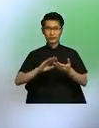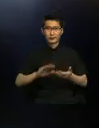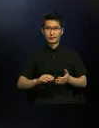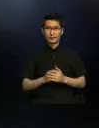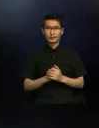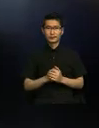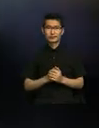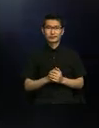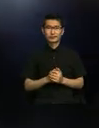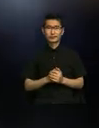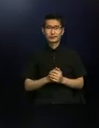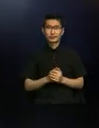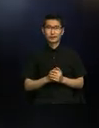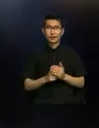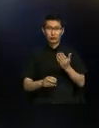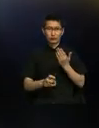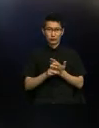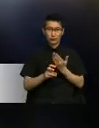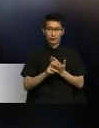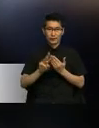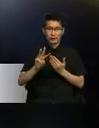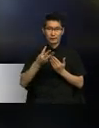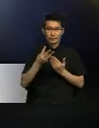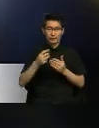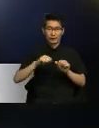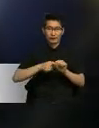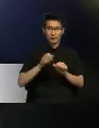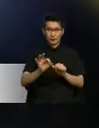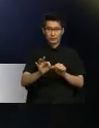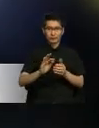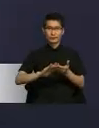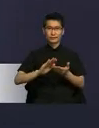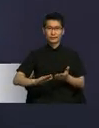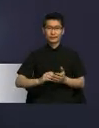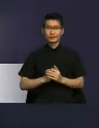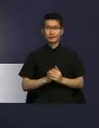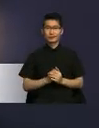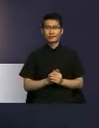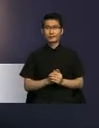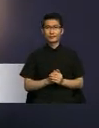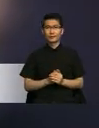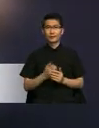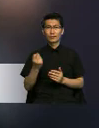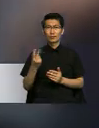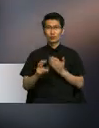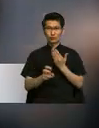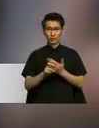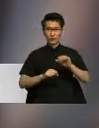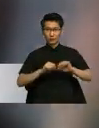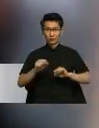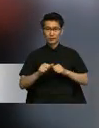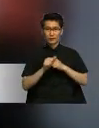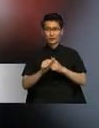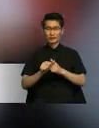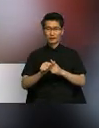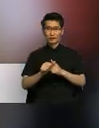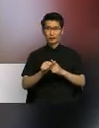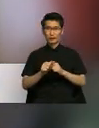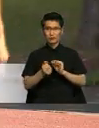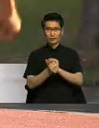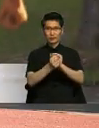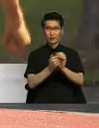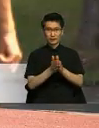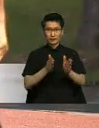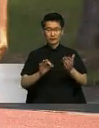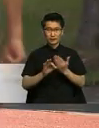됐습니다 이반 3세는 300만 원 이하의 벌금이 부과될 수 있습니다 또 위반 행위에 따른 감염 확산 시